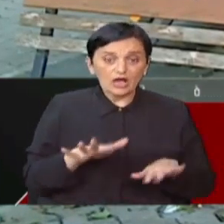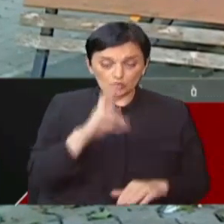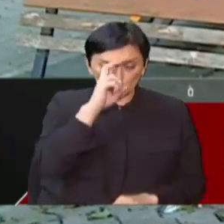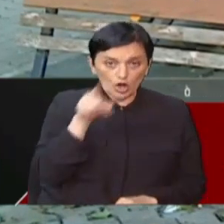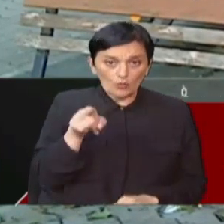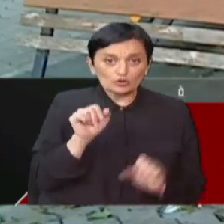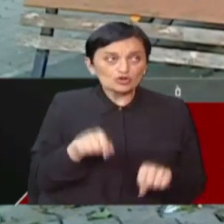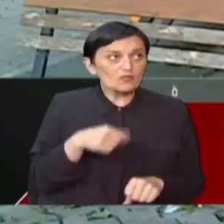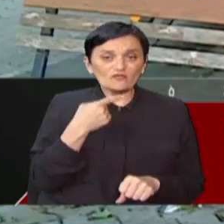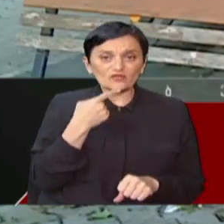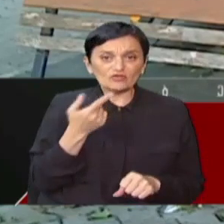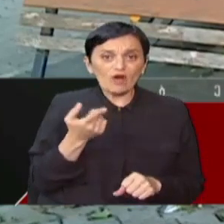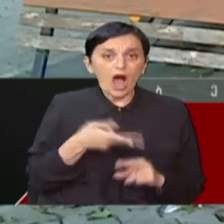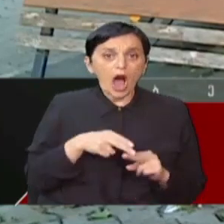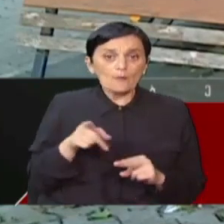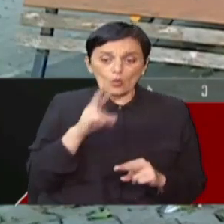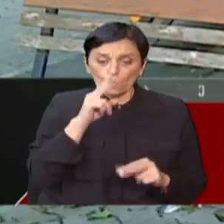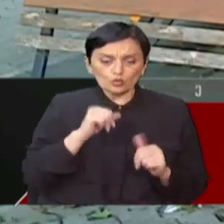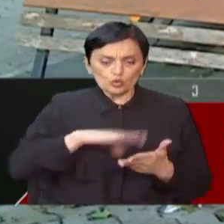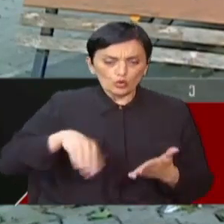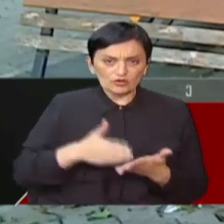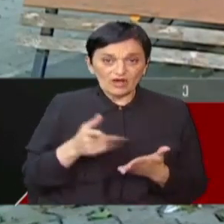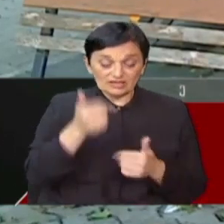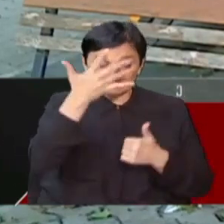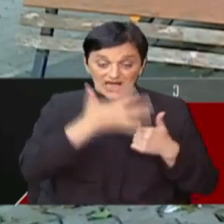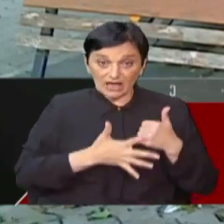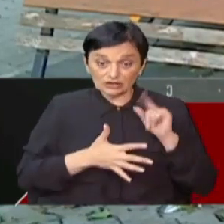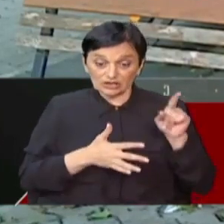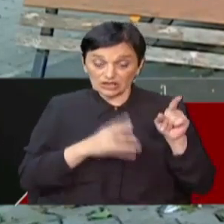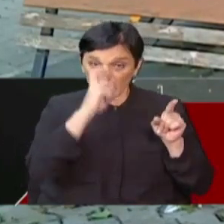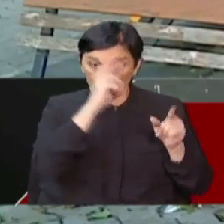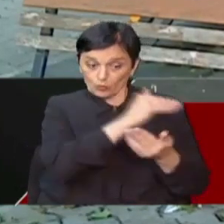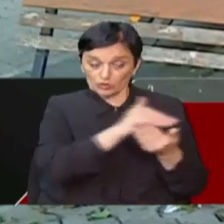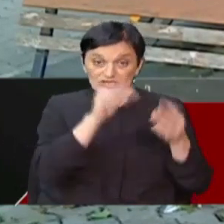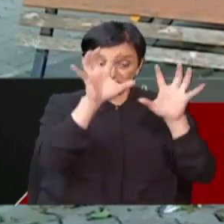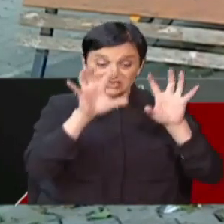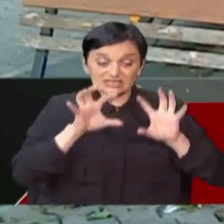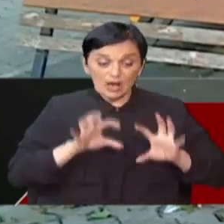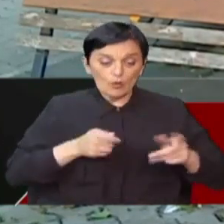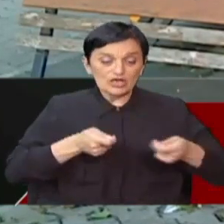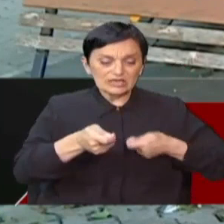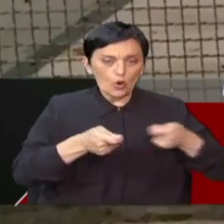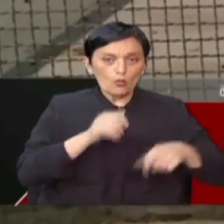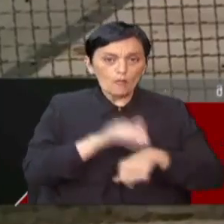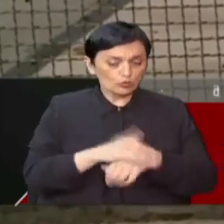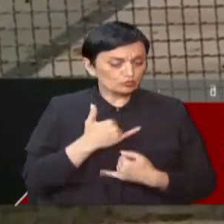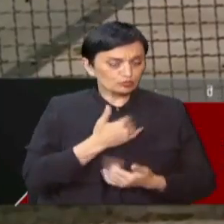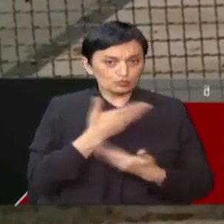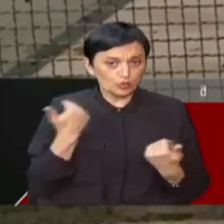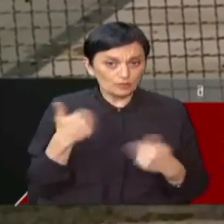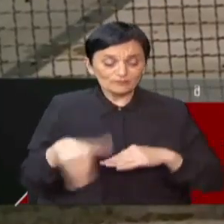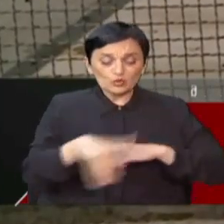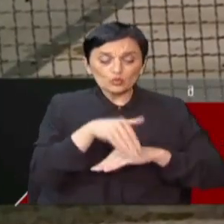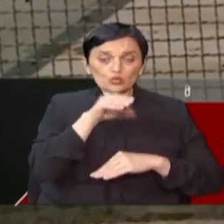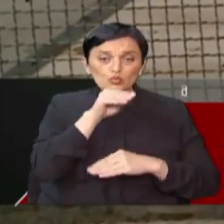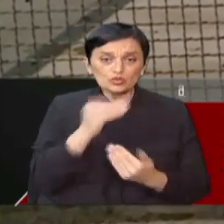ხელისუფლება შემიძლია თქვა, რომ არის უცოდველი ამ ამბავში, იმიტომ რომ ცენტრალური ხელისუფლების დონეზე საკანონმდებლო რეგულაციები ფაქტიურად არ აგვაქვს. იუსაფარი